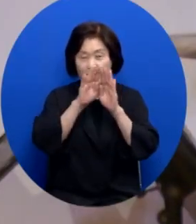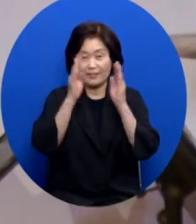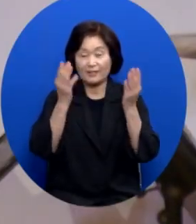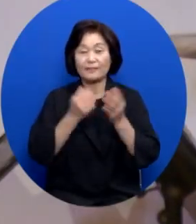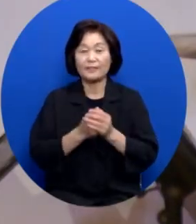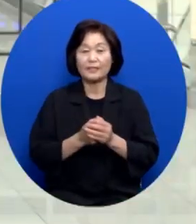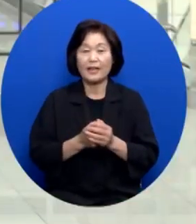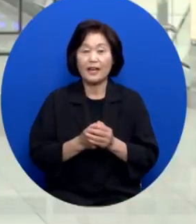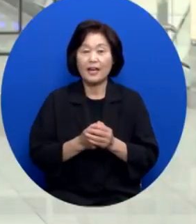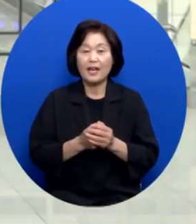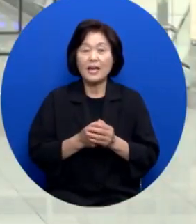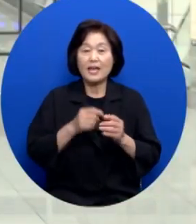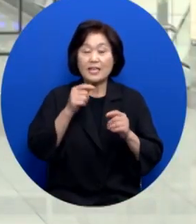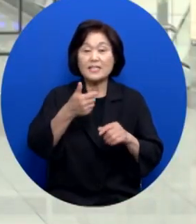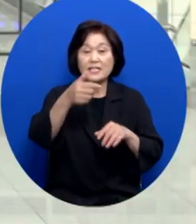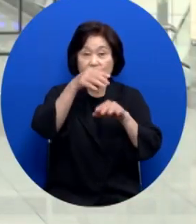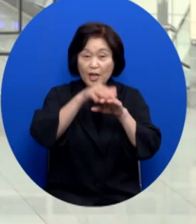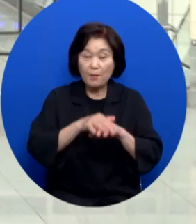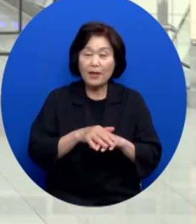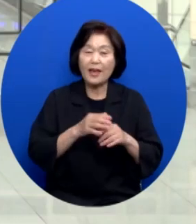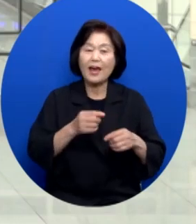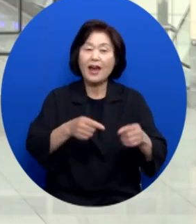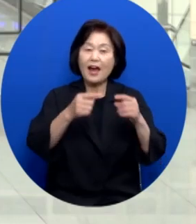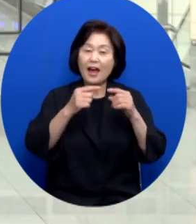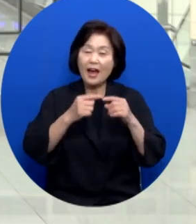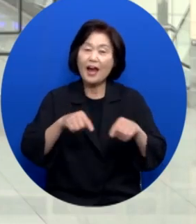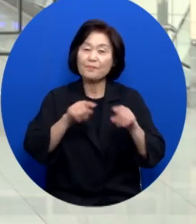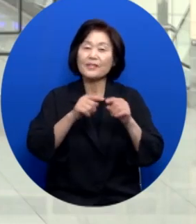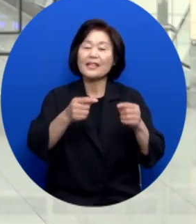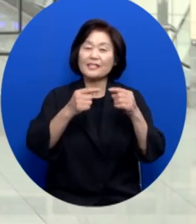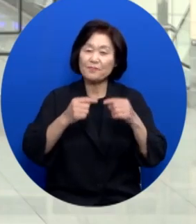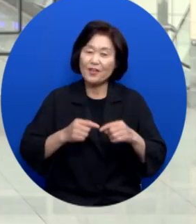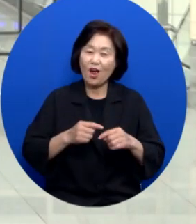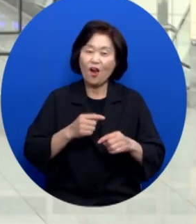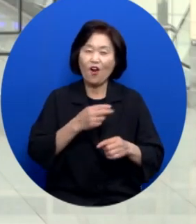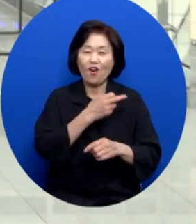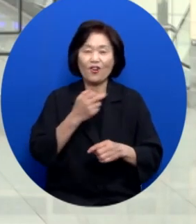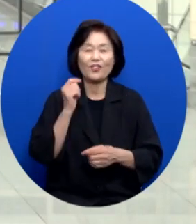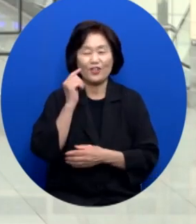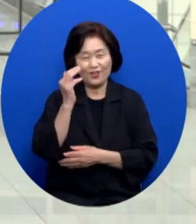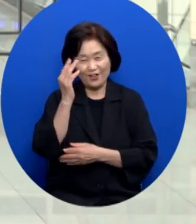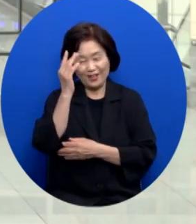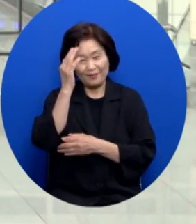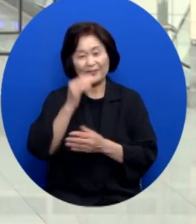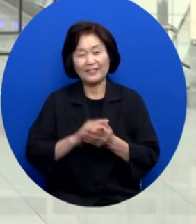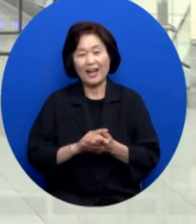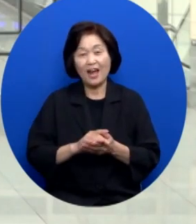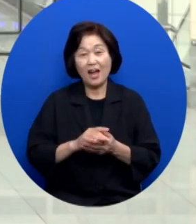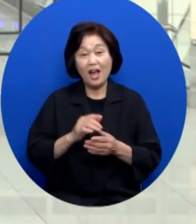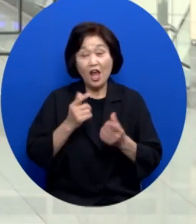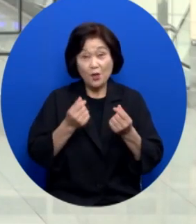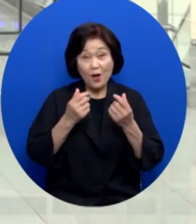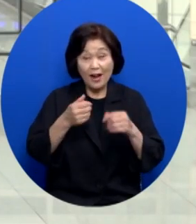이 집회에 함께하게 된 것만으로도 저는 큰 영광인 것 같습니다. 이렇게 집회하는